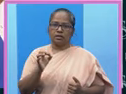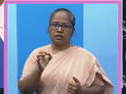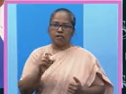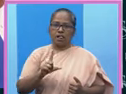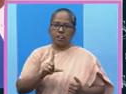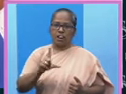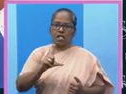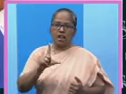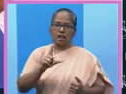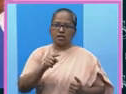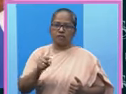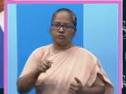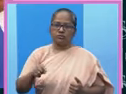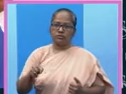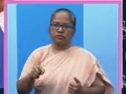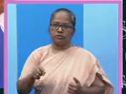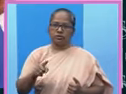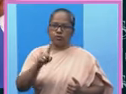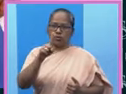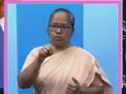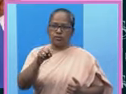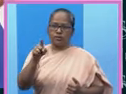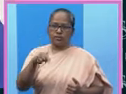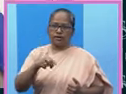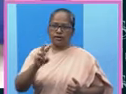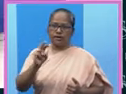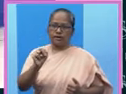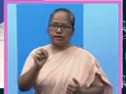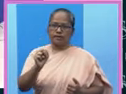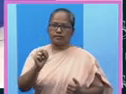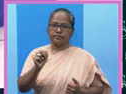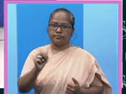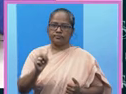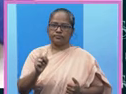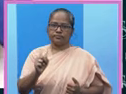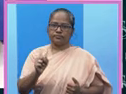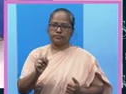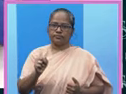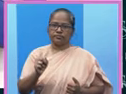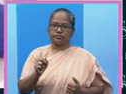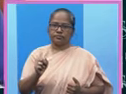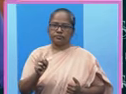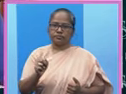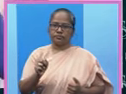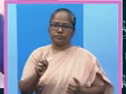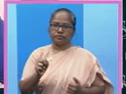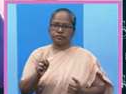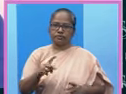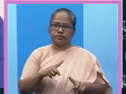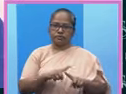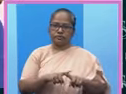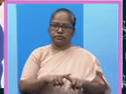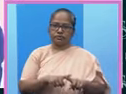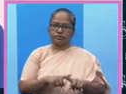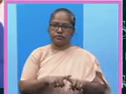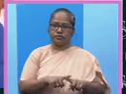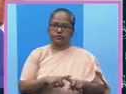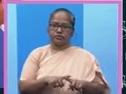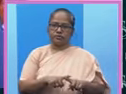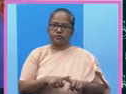வெரி குட், எல் இஸ் ஈக்குவல் டு 1/n. ரெண்டுனா 1/2, மூணுனா 1/3, நாலுனா 1/4,